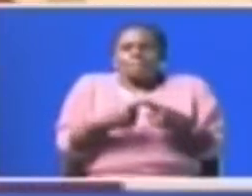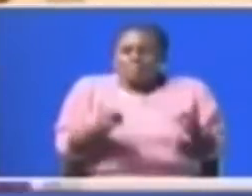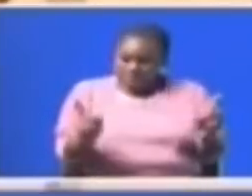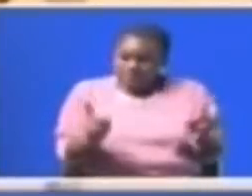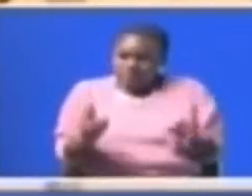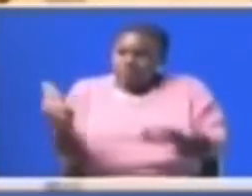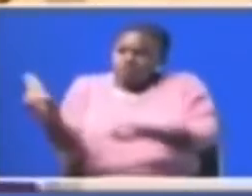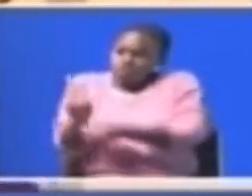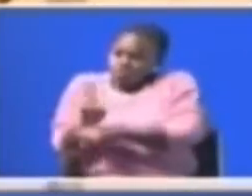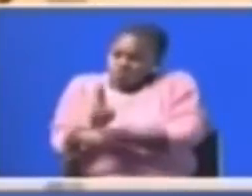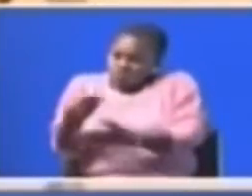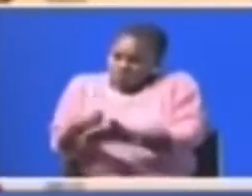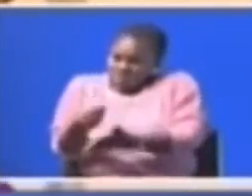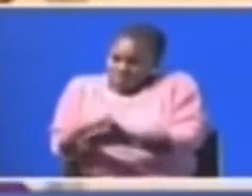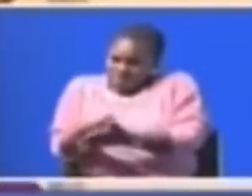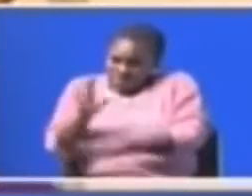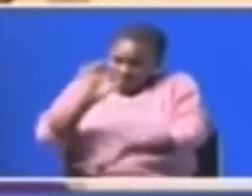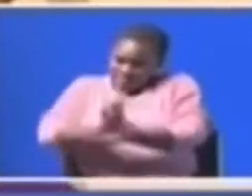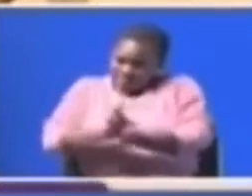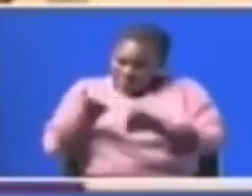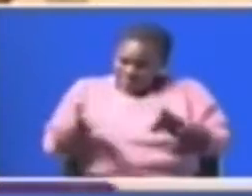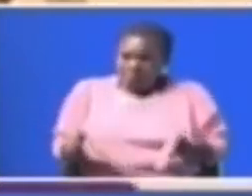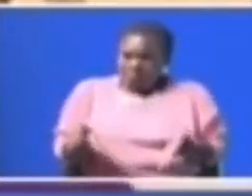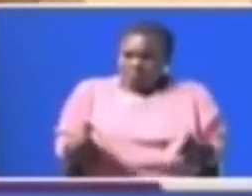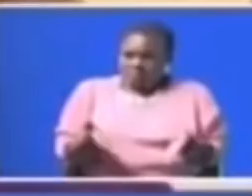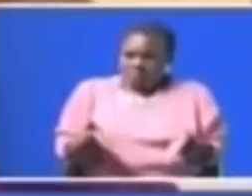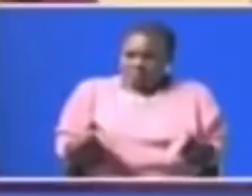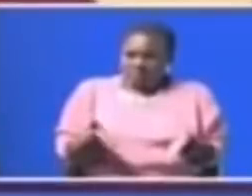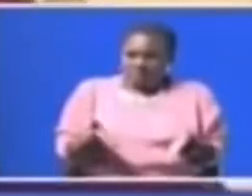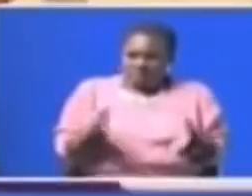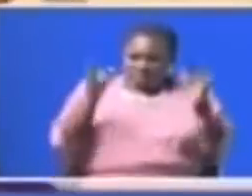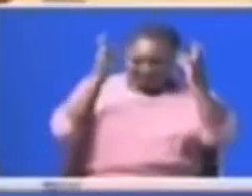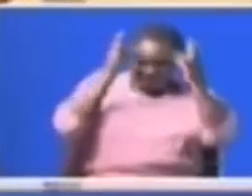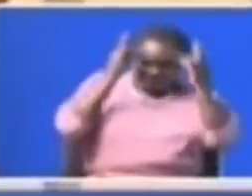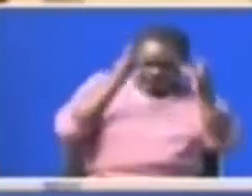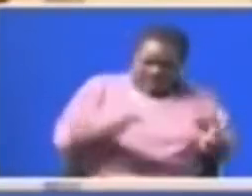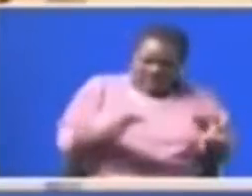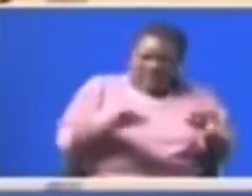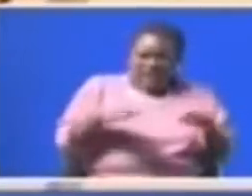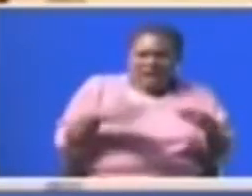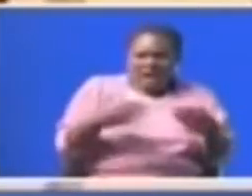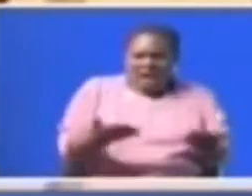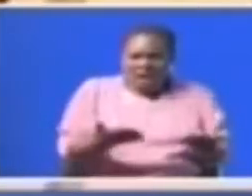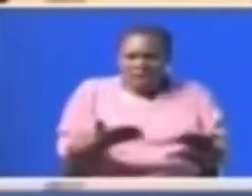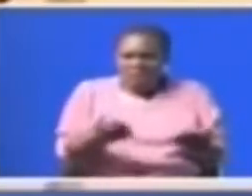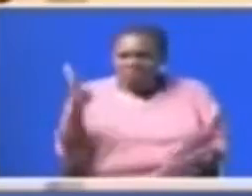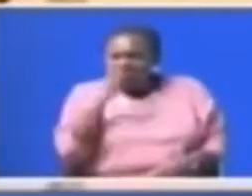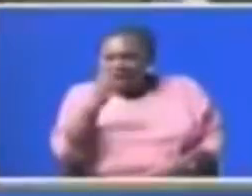we use that money, even in the church, is what determines whether that money is dirty